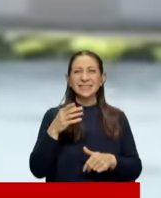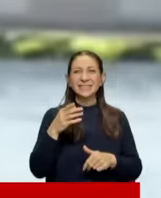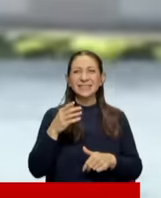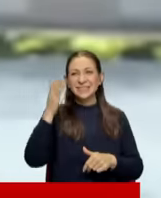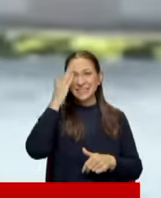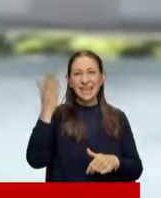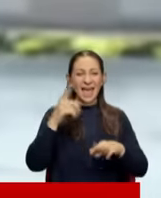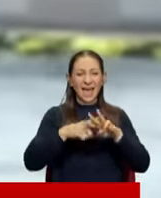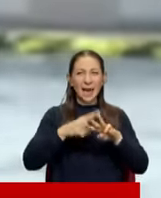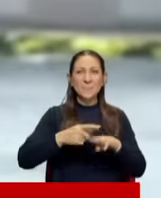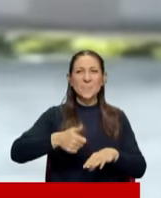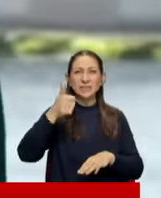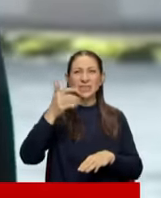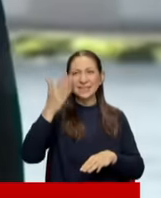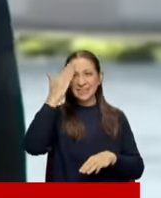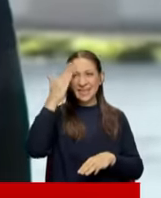em